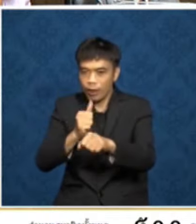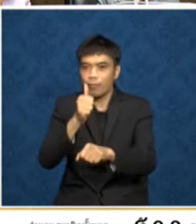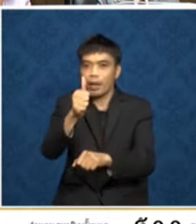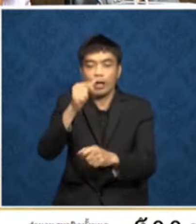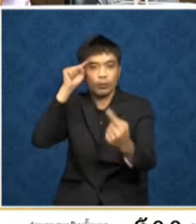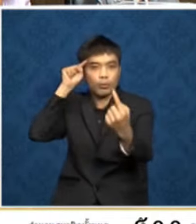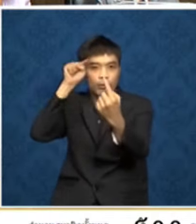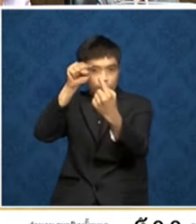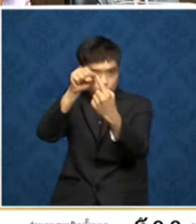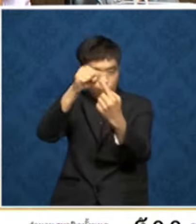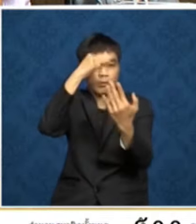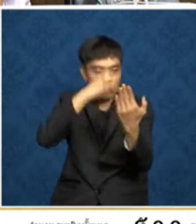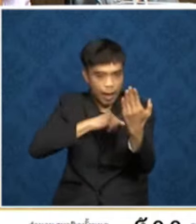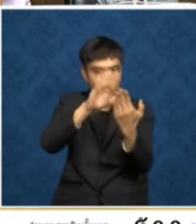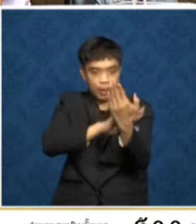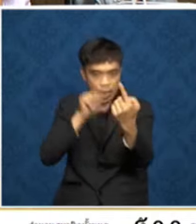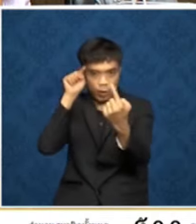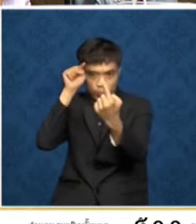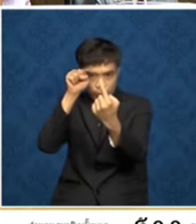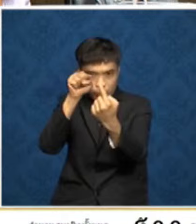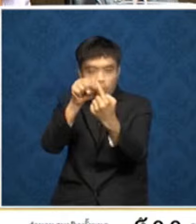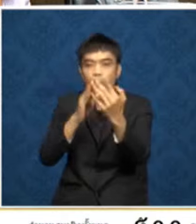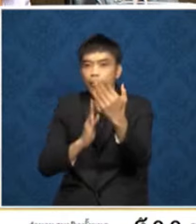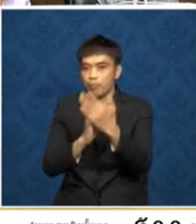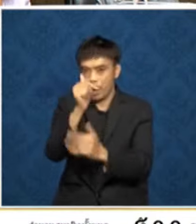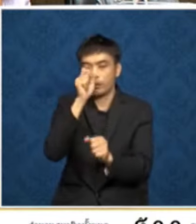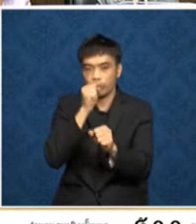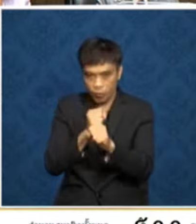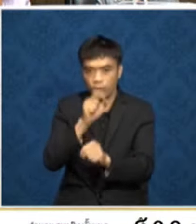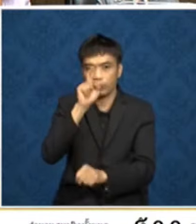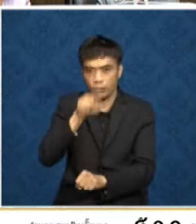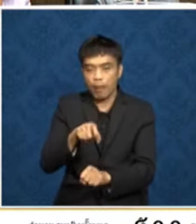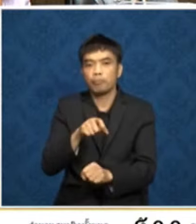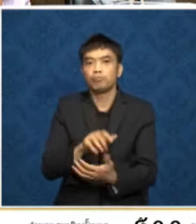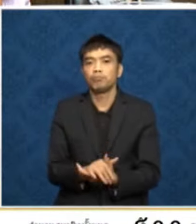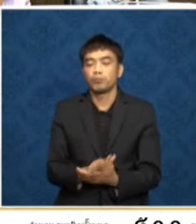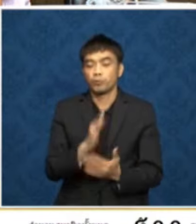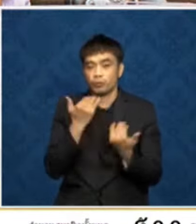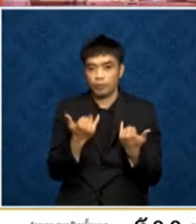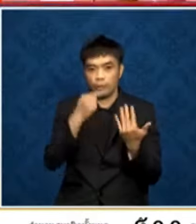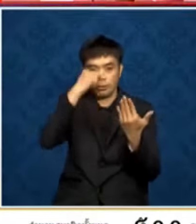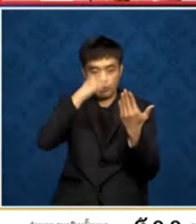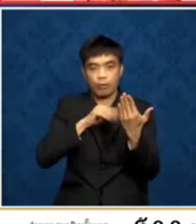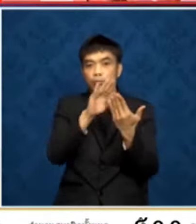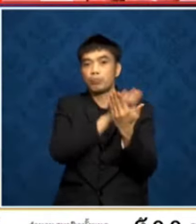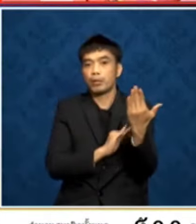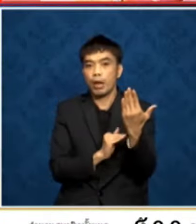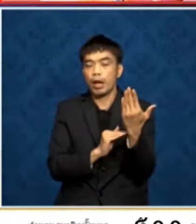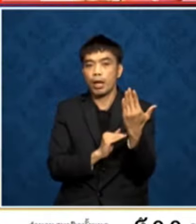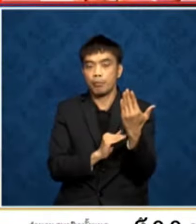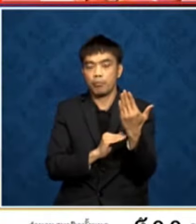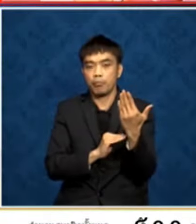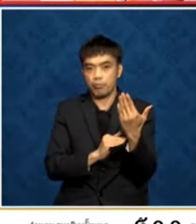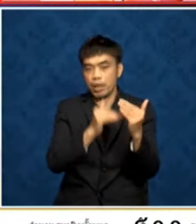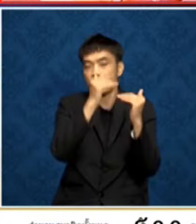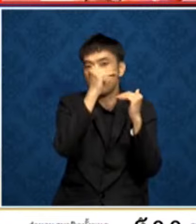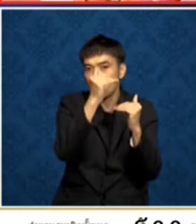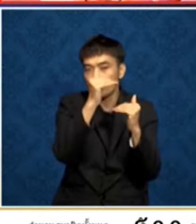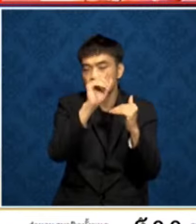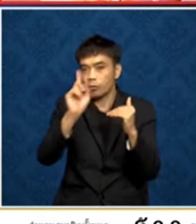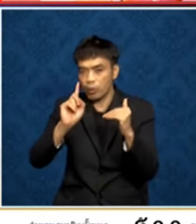ที่ประเทศไทยจะต้องเดินไปให้ถึงค่ะวันนี้ประเทศไทยยังมีข้อจำกัดอันเป็นพันธนาการด้านต่าง